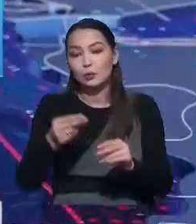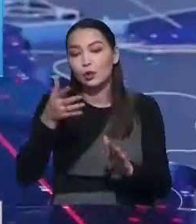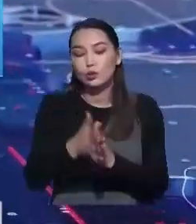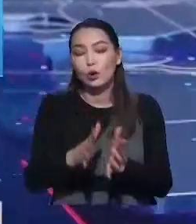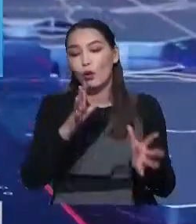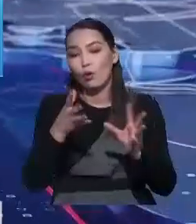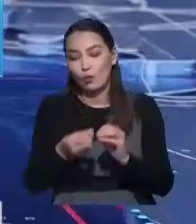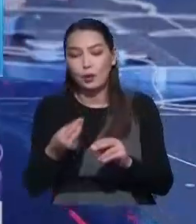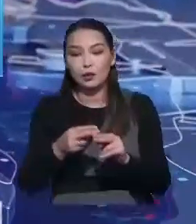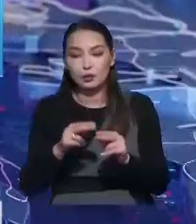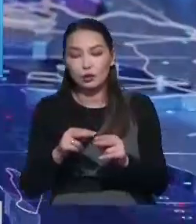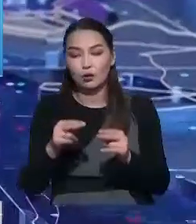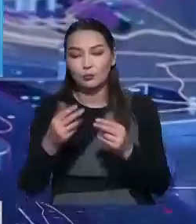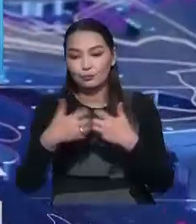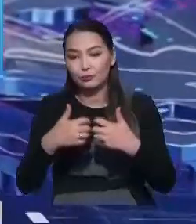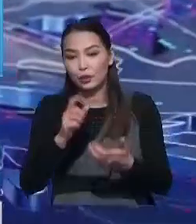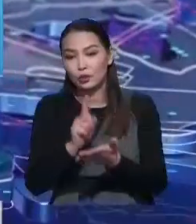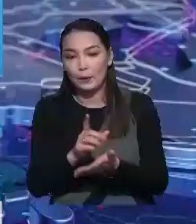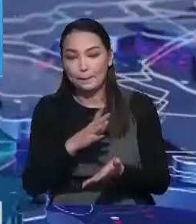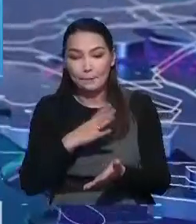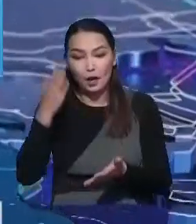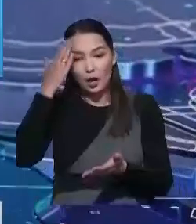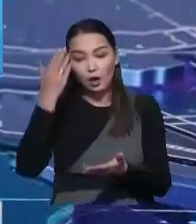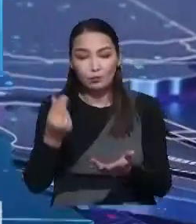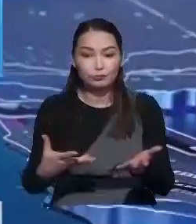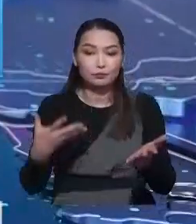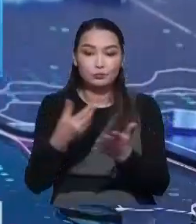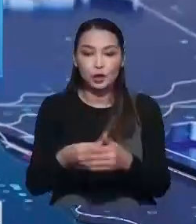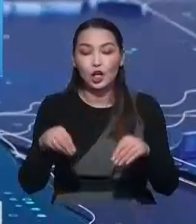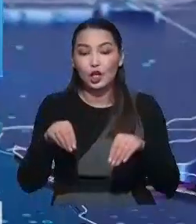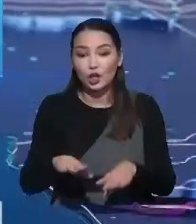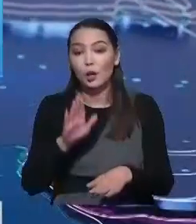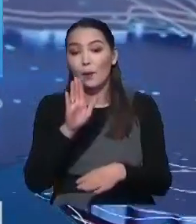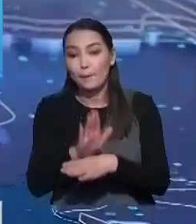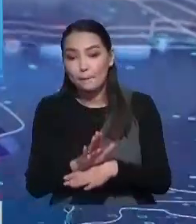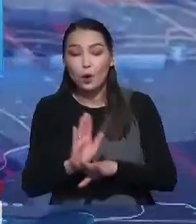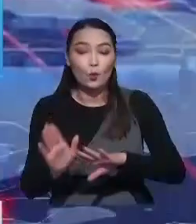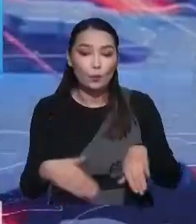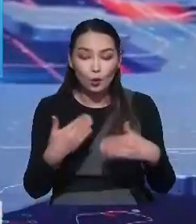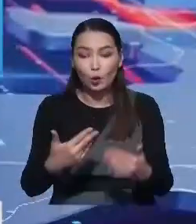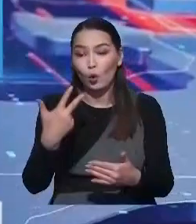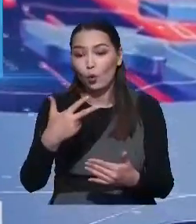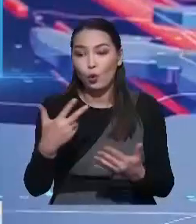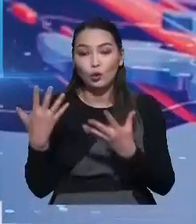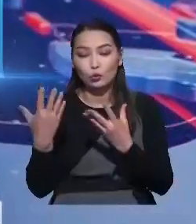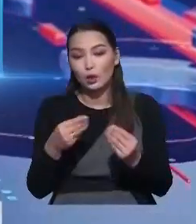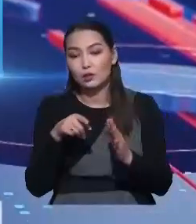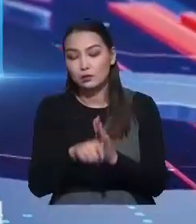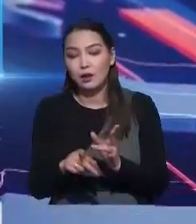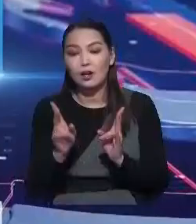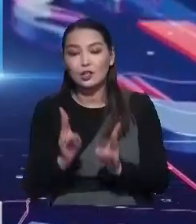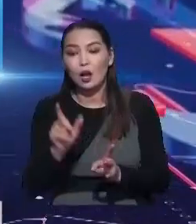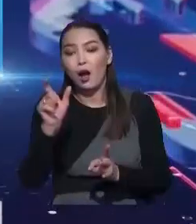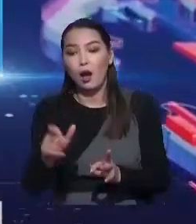мөлшері бағалануы тиіс. Сөйтіп әкімдік өтемақы төлеу туралы шешім шығарады. Осыдан кейін 30 күн ішінде зардап